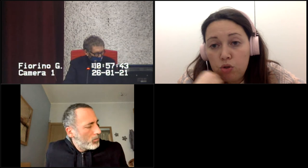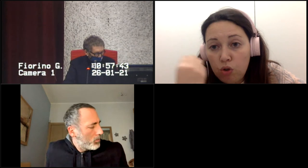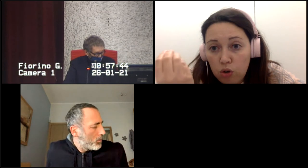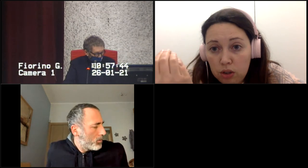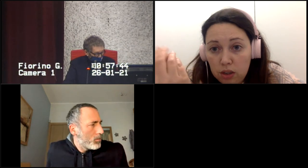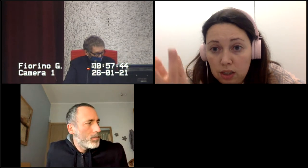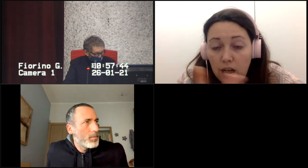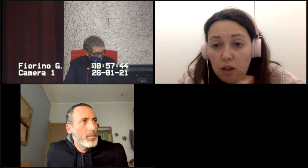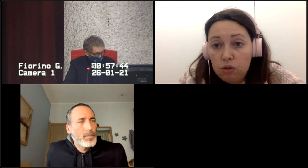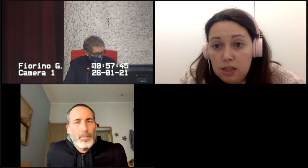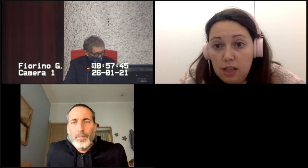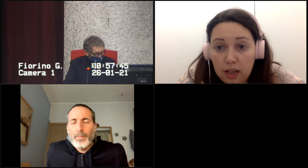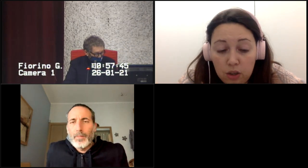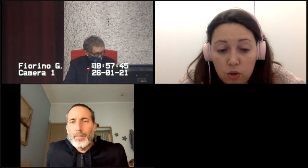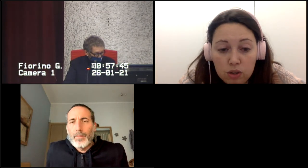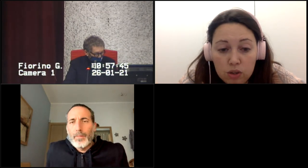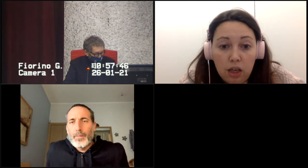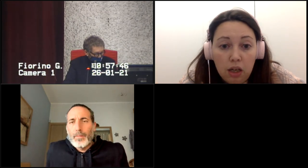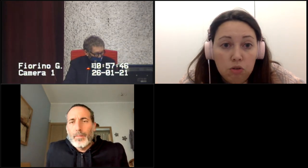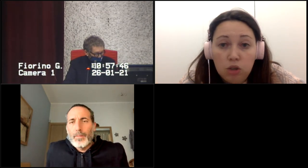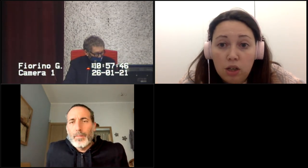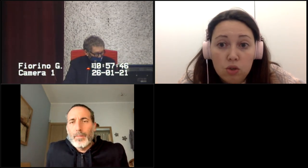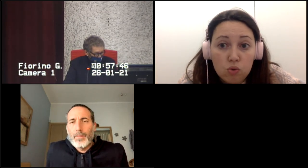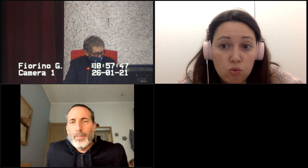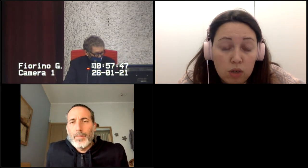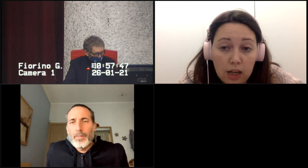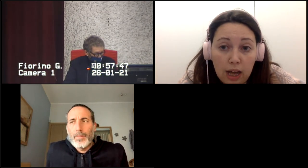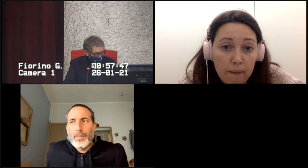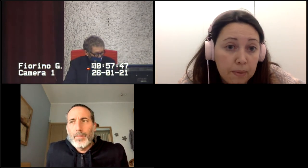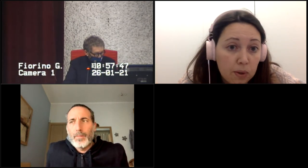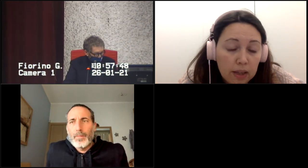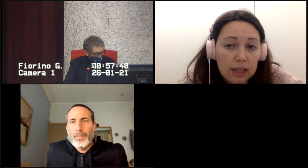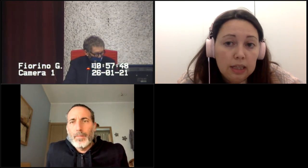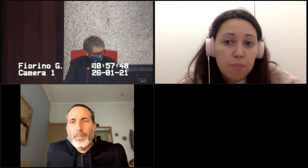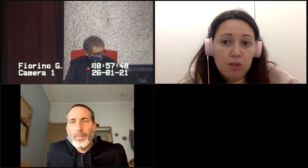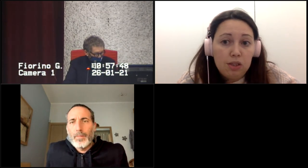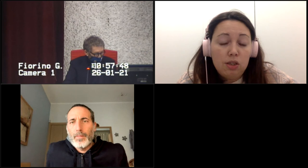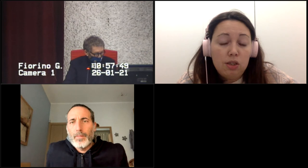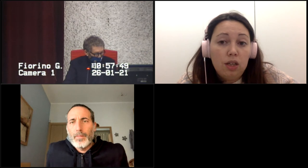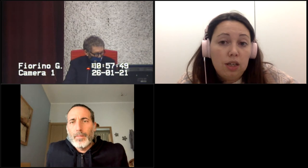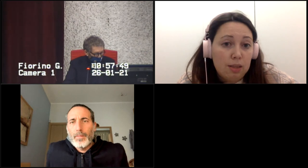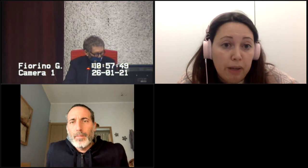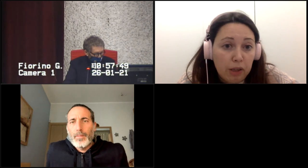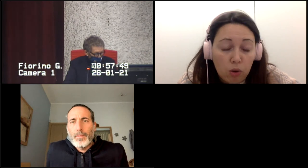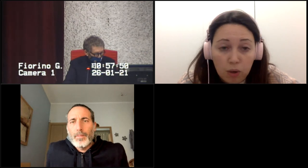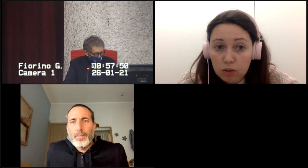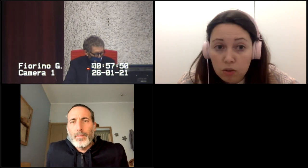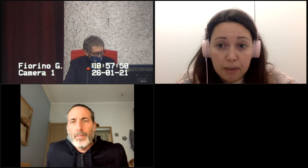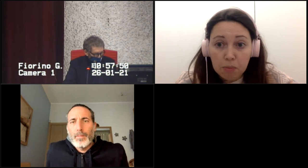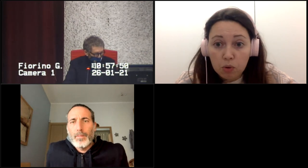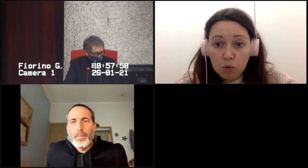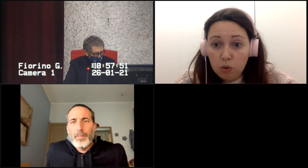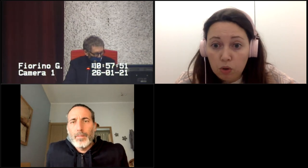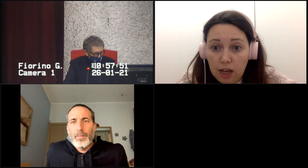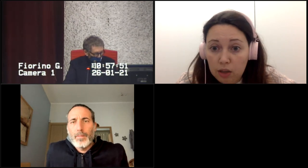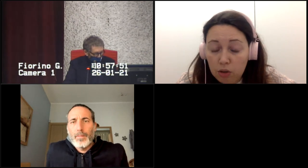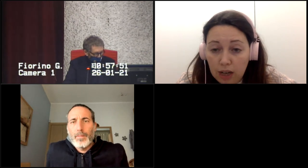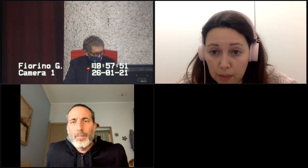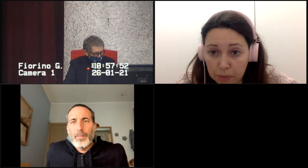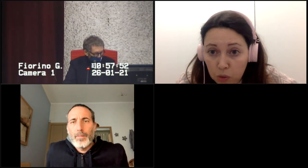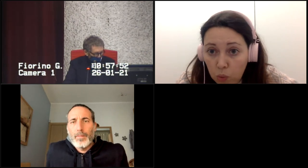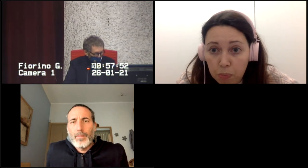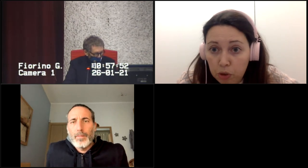permetto solo di dire alla consigliera Iosa che non c'è nessun cambio di posizione rispetto a quanto abbiamo